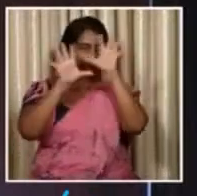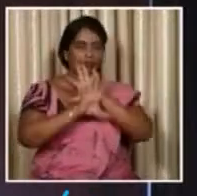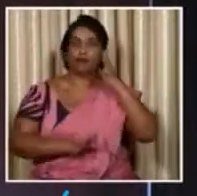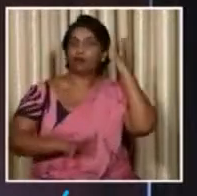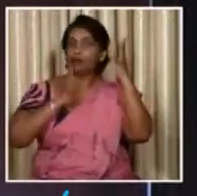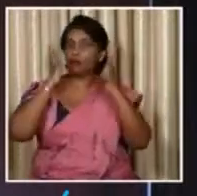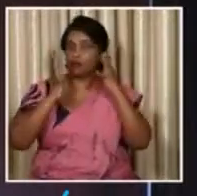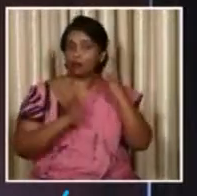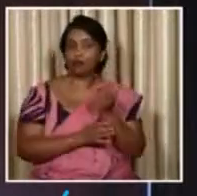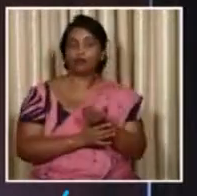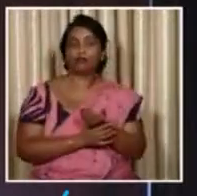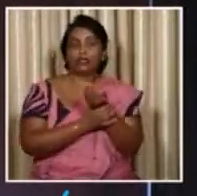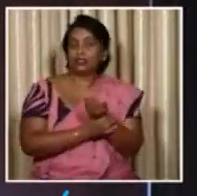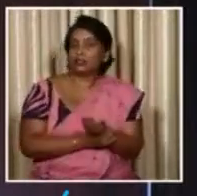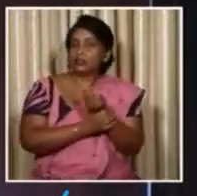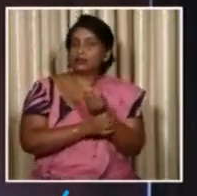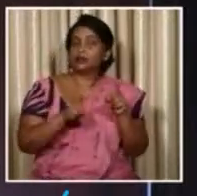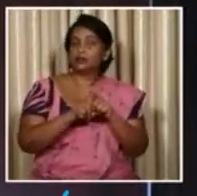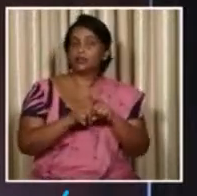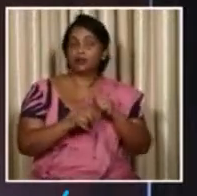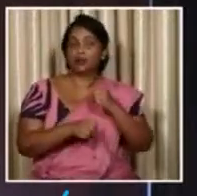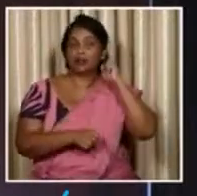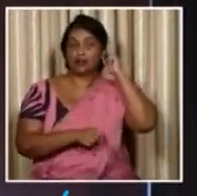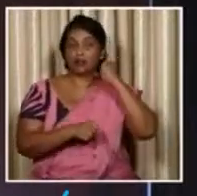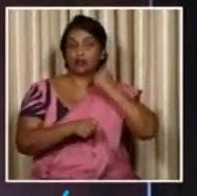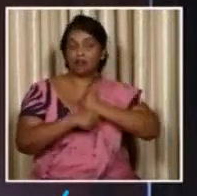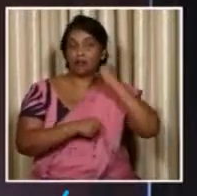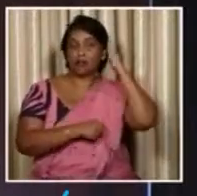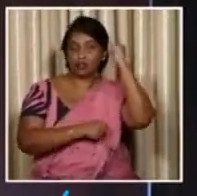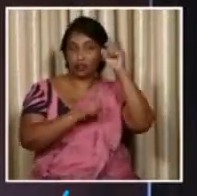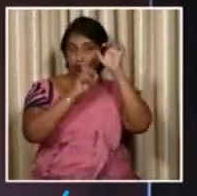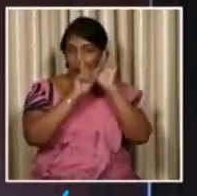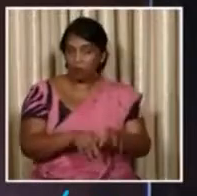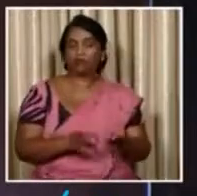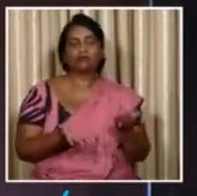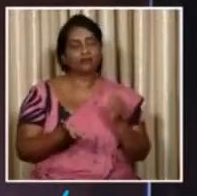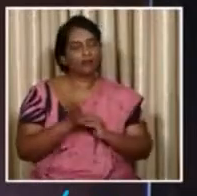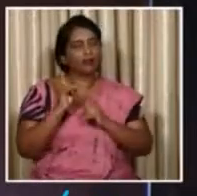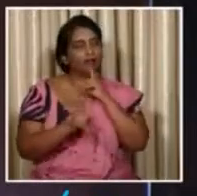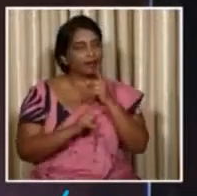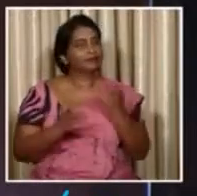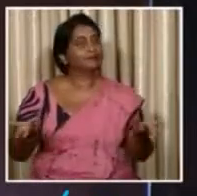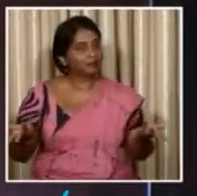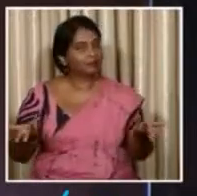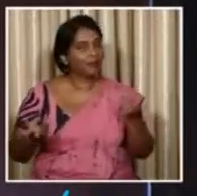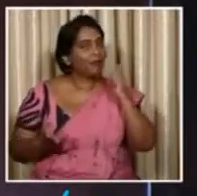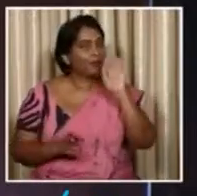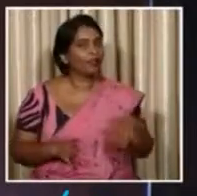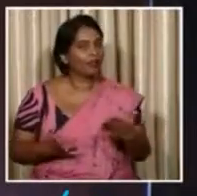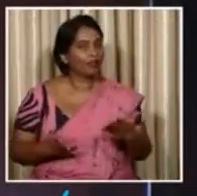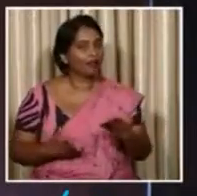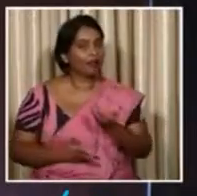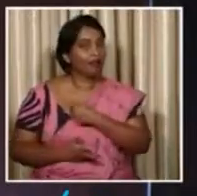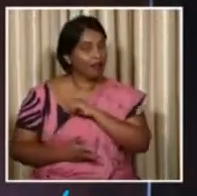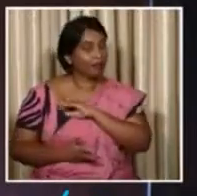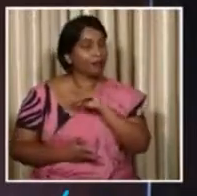ලෝකයක හිඟන මට්ටමට රජයේ රජ්ජුරුවත් වැටිලා නම් ආයිත් කවර කතාවද පුතා. එතුමා